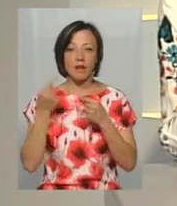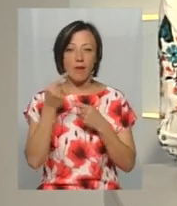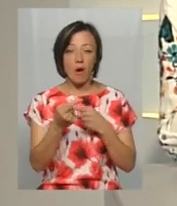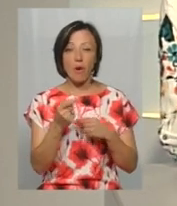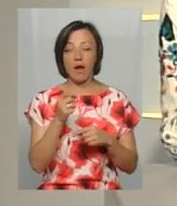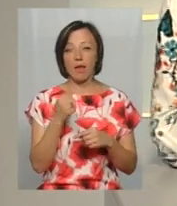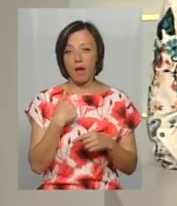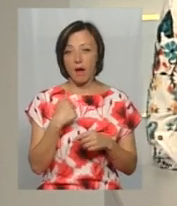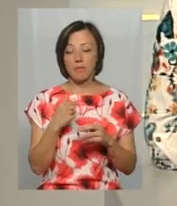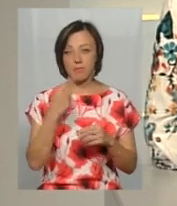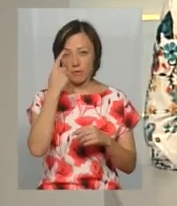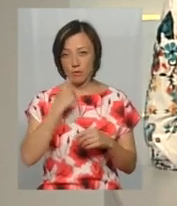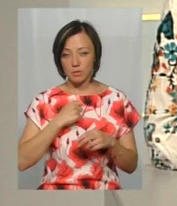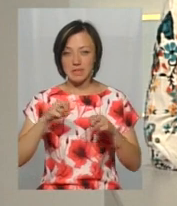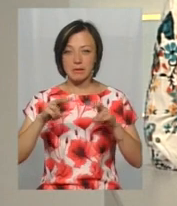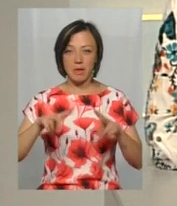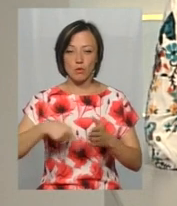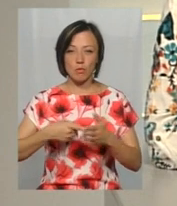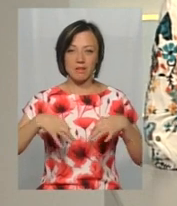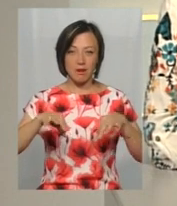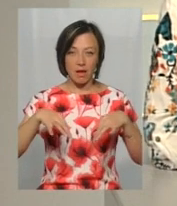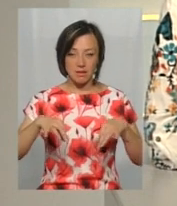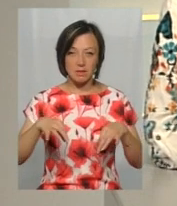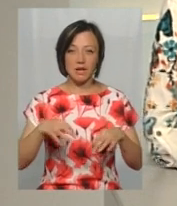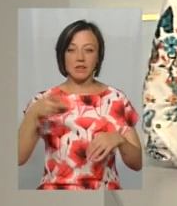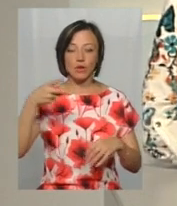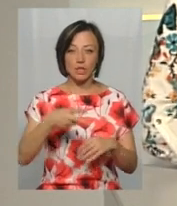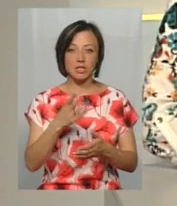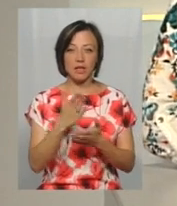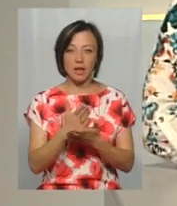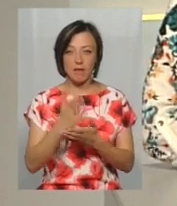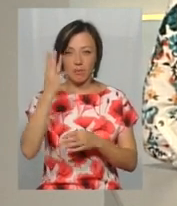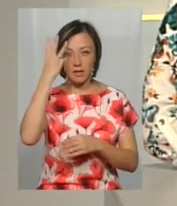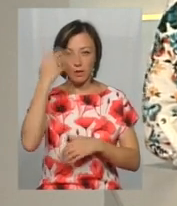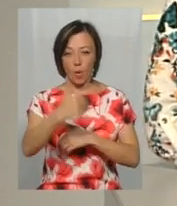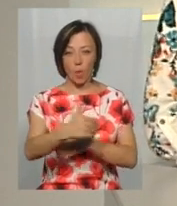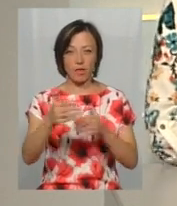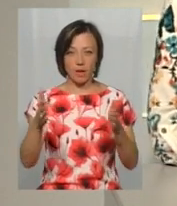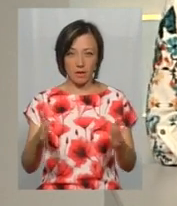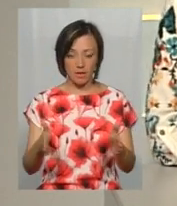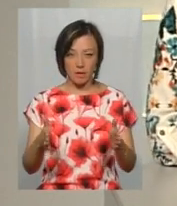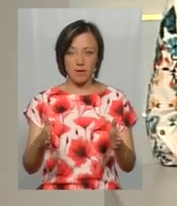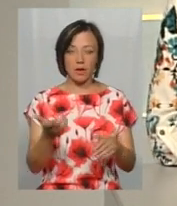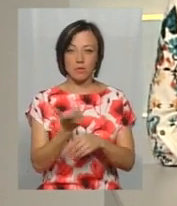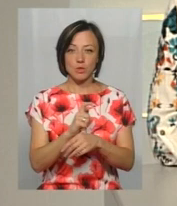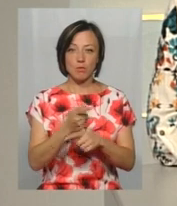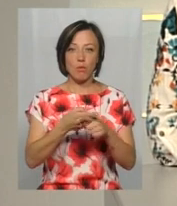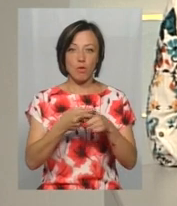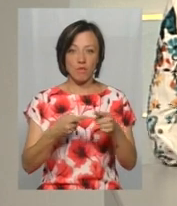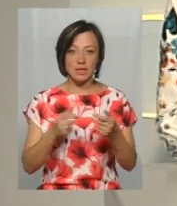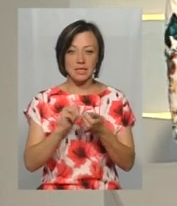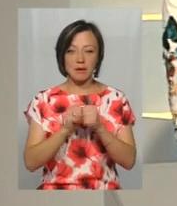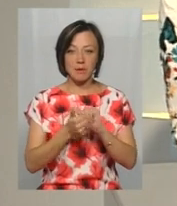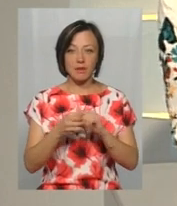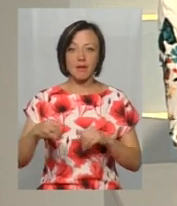далекувато. І як нам повідомили у спецкомунтранці, із майже 2000 наявних в обласному центрі контейнерів, ледь більше половини